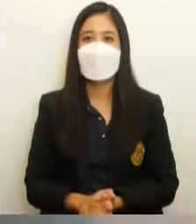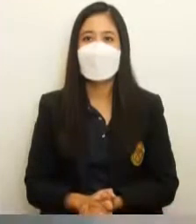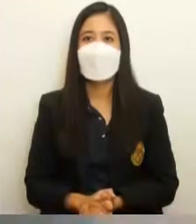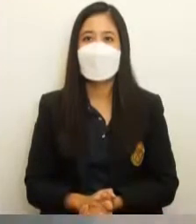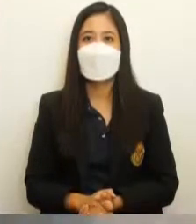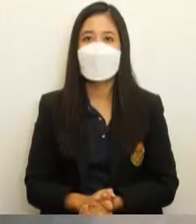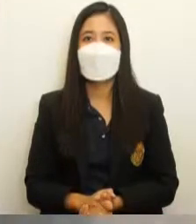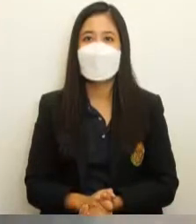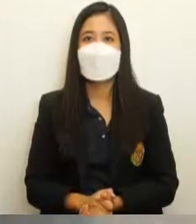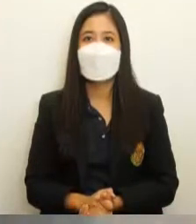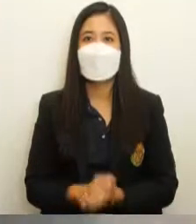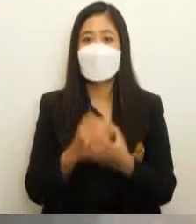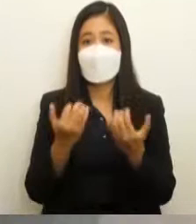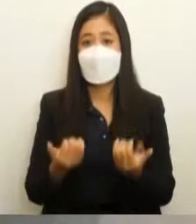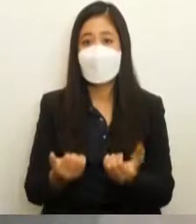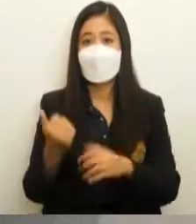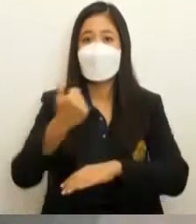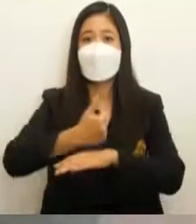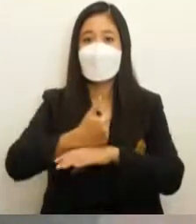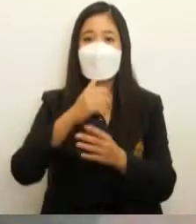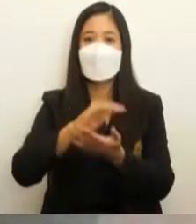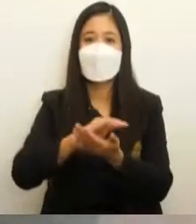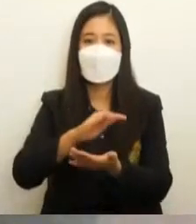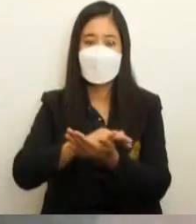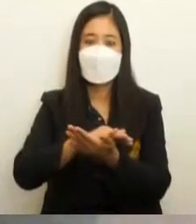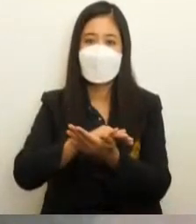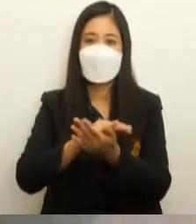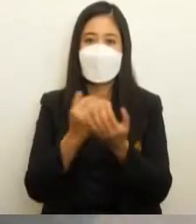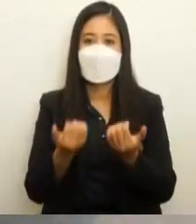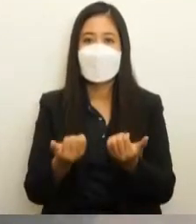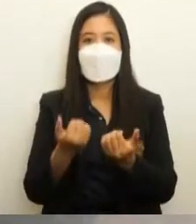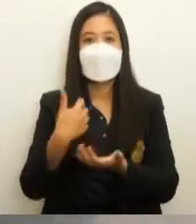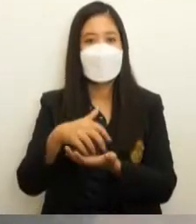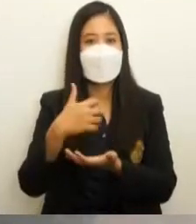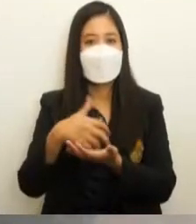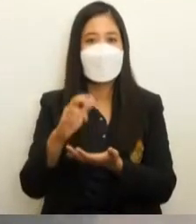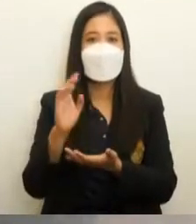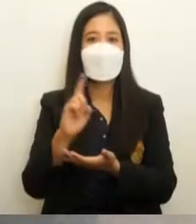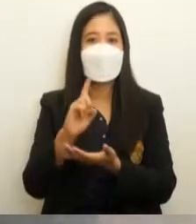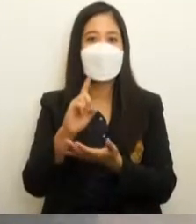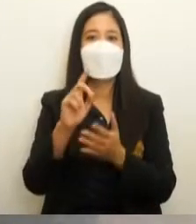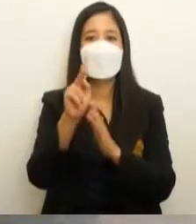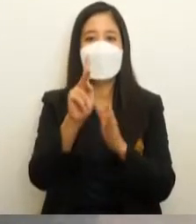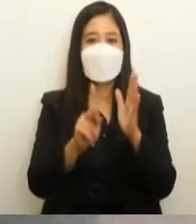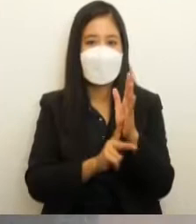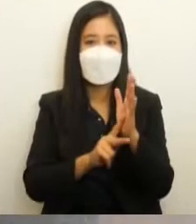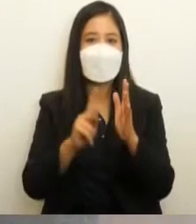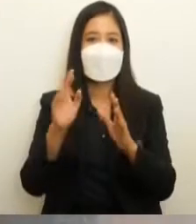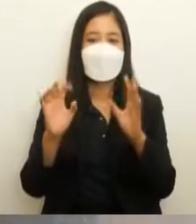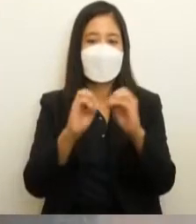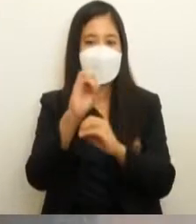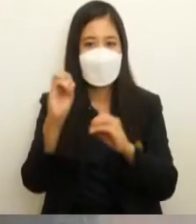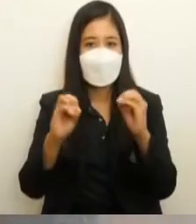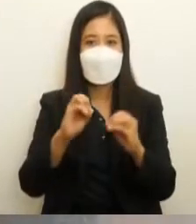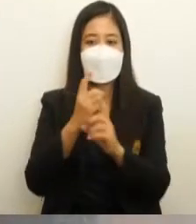ค่ะขณะนี้นะคะเราอยู่กับท่านผอ.โรงเรียนนะคะท่านก็จะมาเล่าให้เราฟังเรื่องของมาตรการความปลอดภัยตามนโยบาย